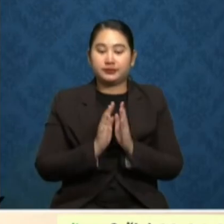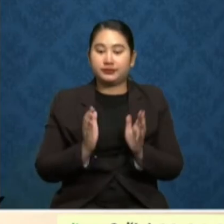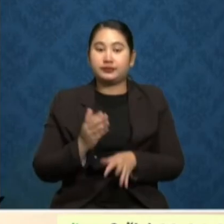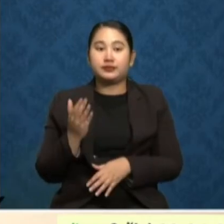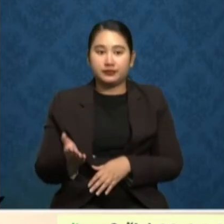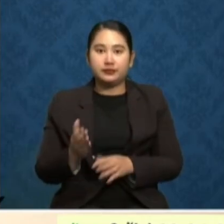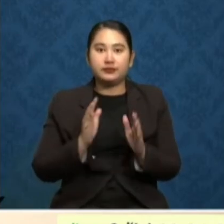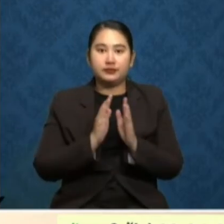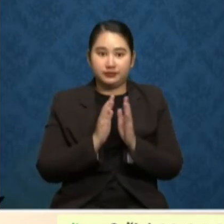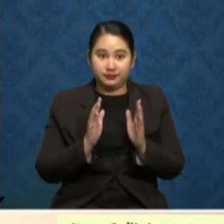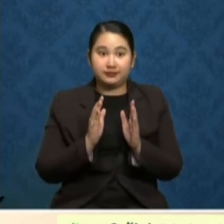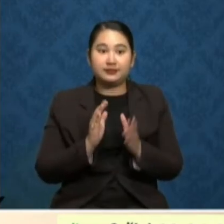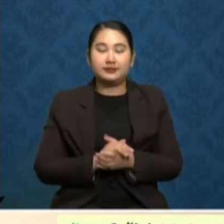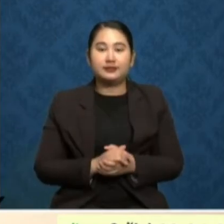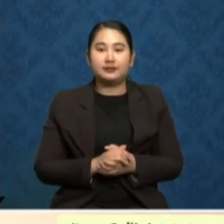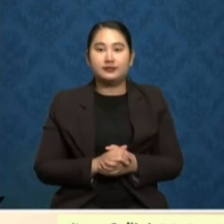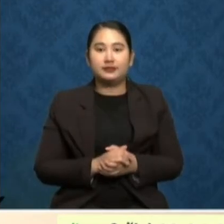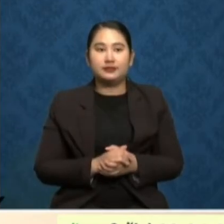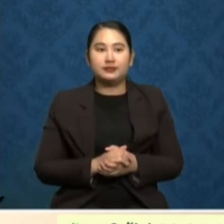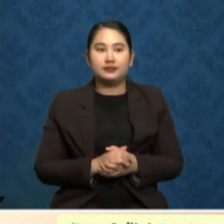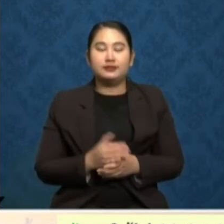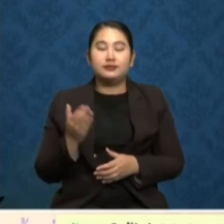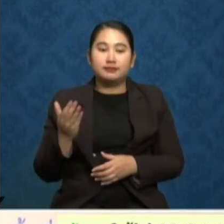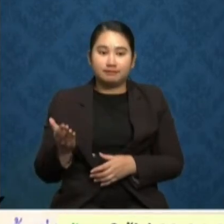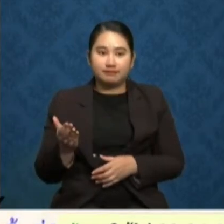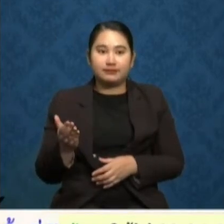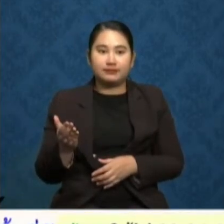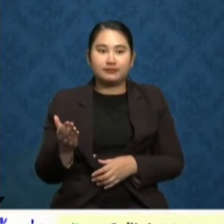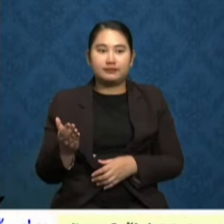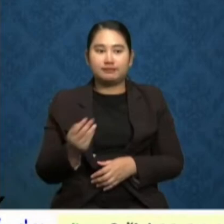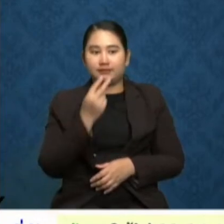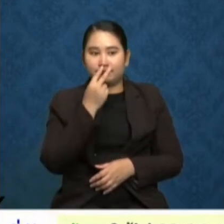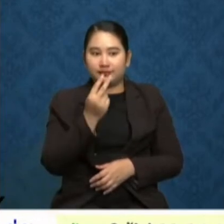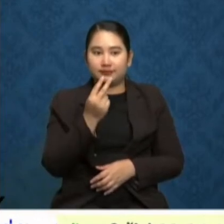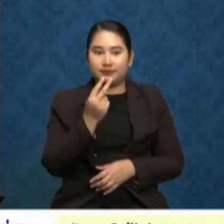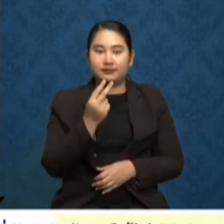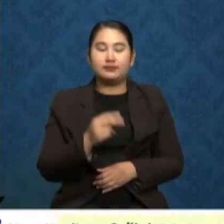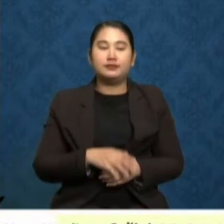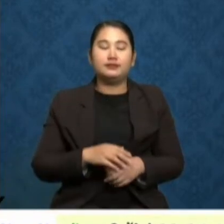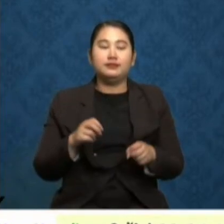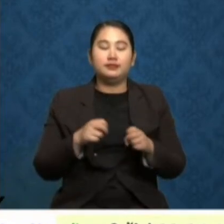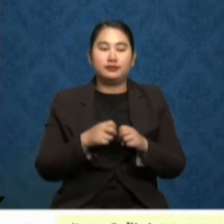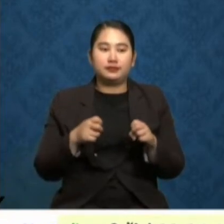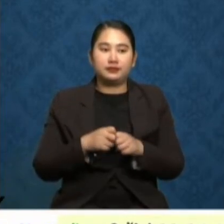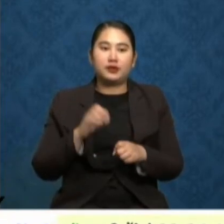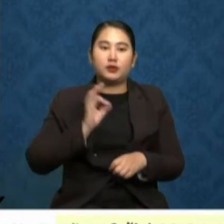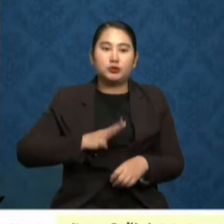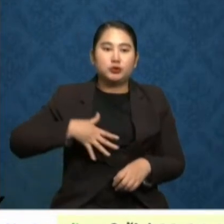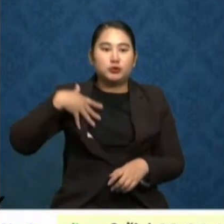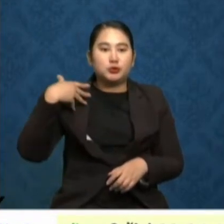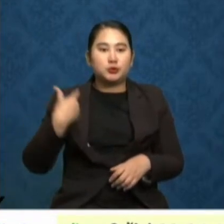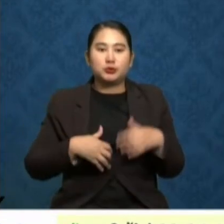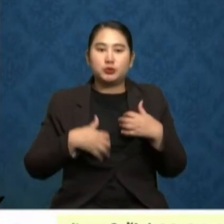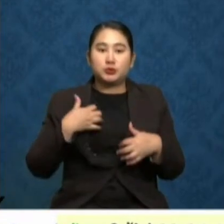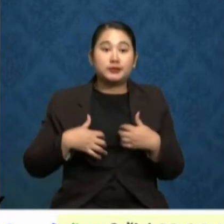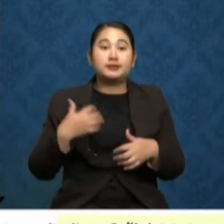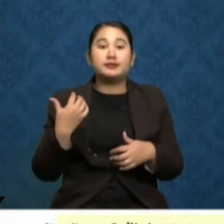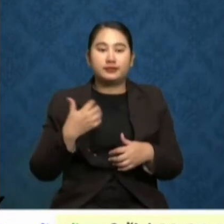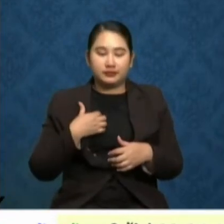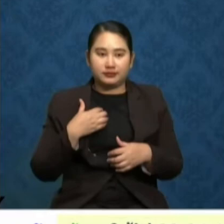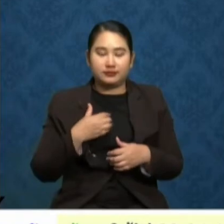เป็อย่างสู่ที่ท่านได้เห็ความ ทุกเห็ปัหาวพี่น้อง ประชาชน